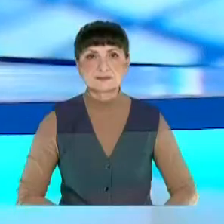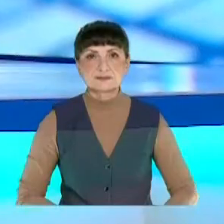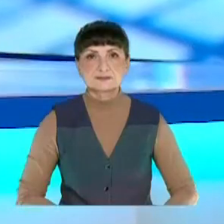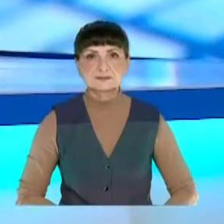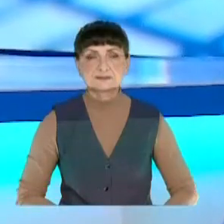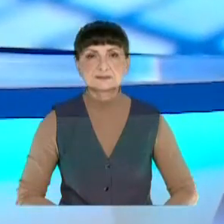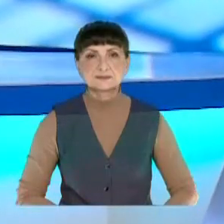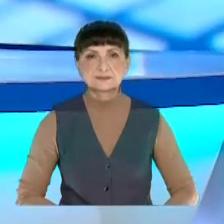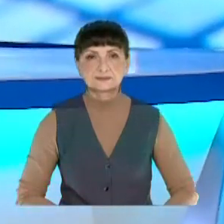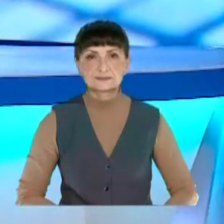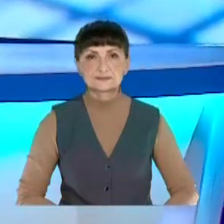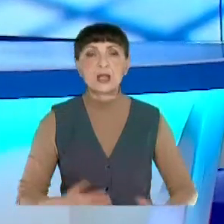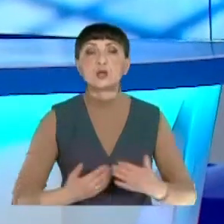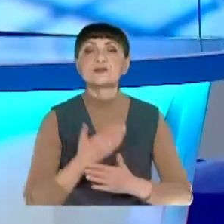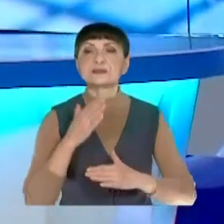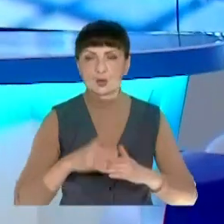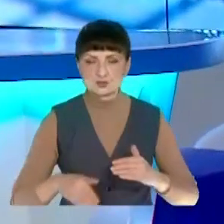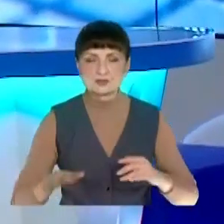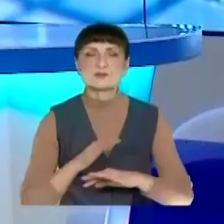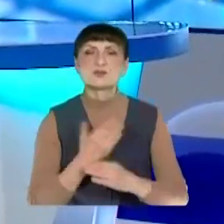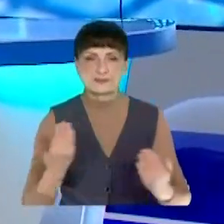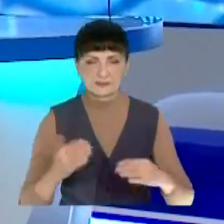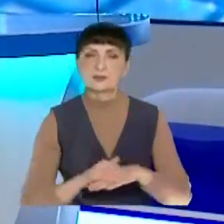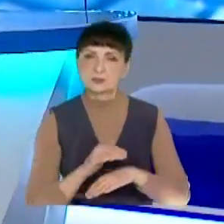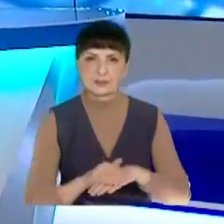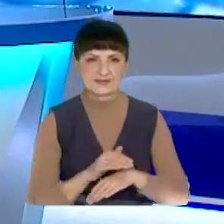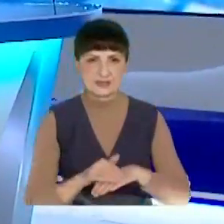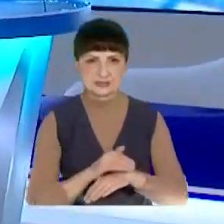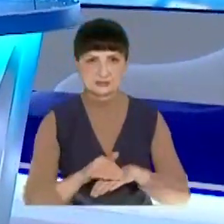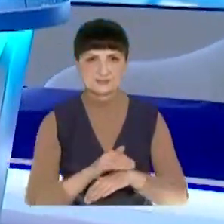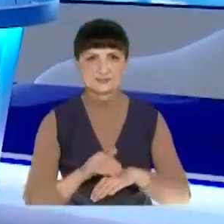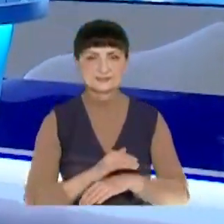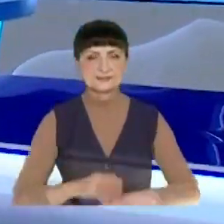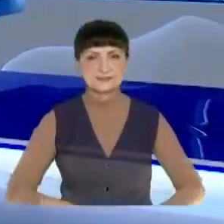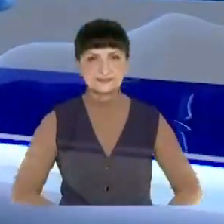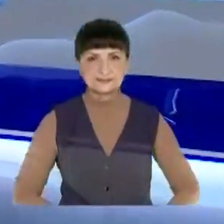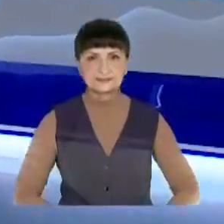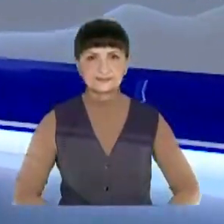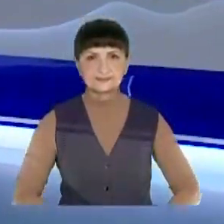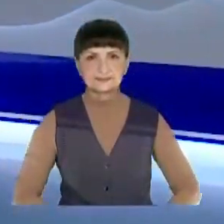И на этом пока все. Увидимся вечером в 19:30. До встречи.